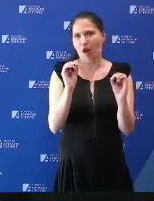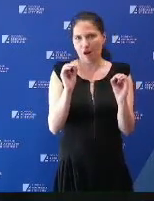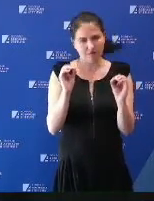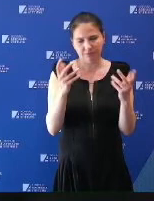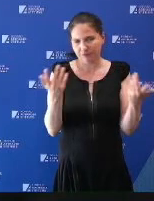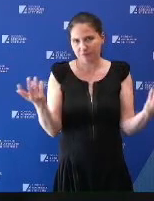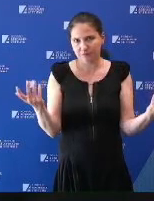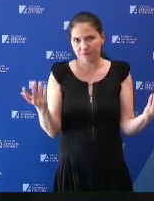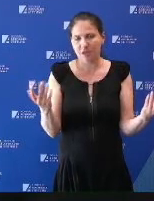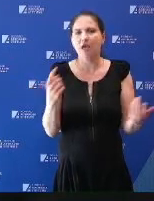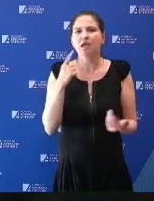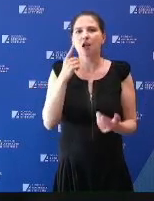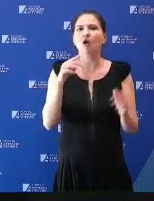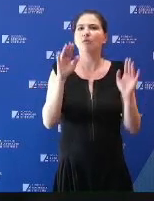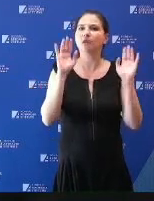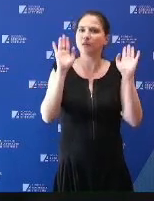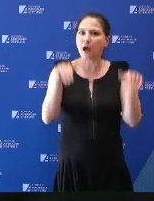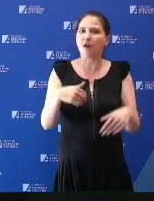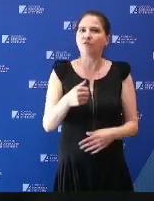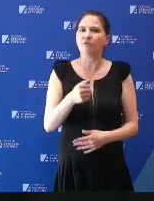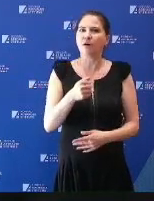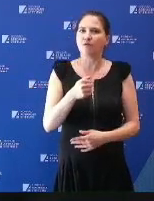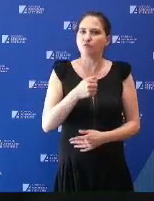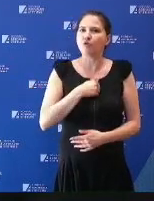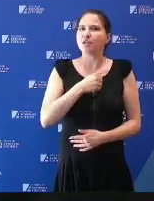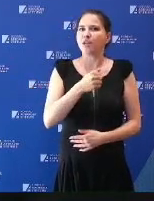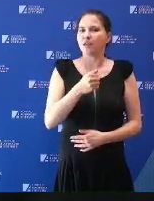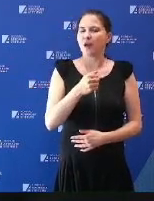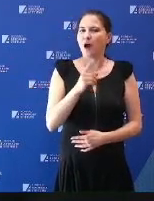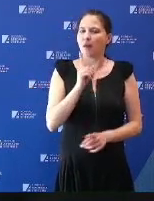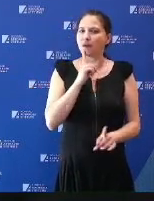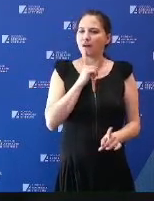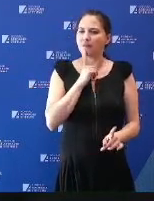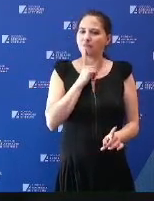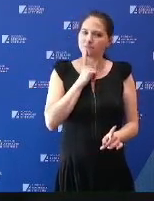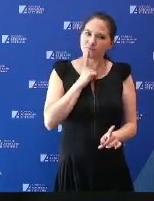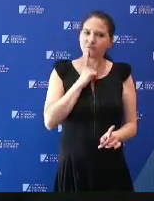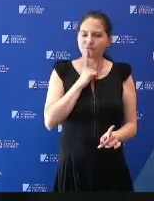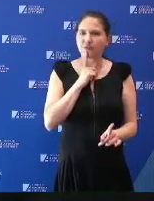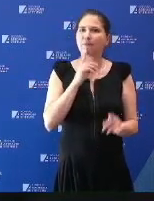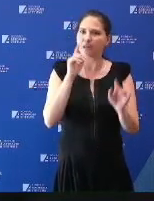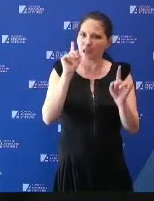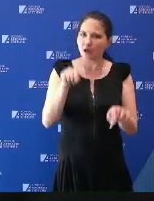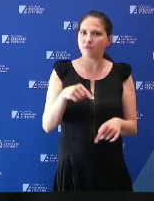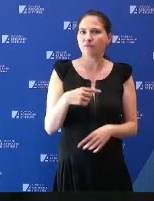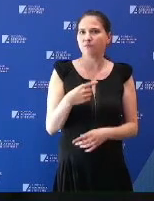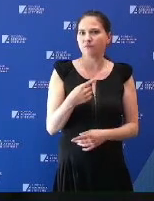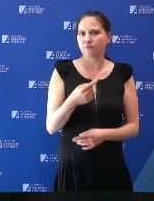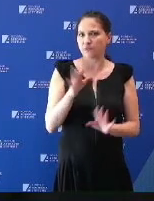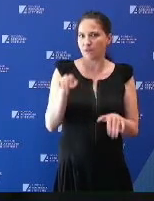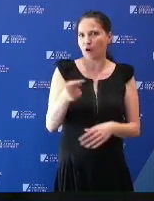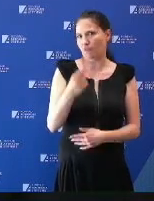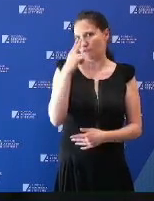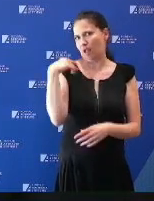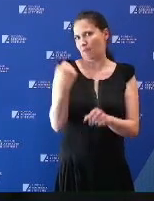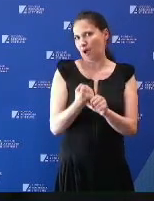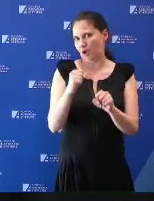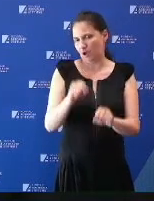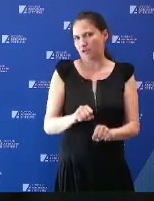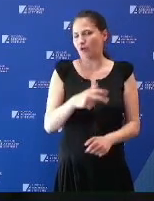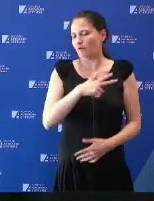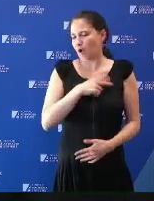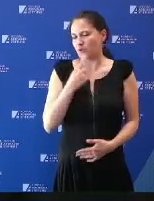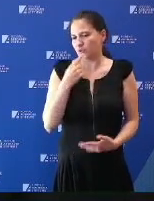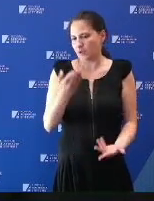wir können wagemutig sein und wir sollten das. Aber ich glaube, gerade diese Kultur des Scheiterns, das ist wirklich nochmal ein Punkt, an dem sollten wir